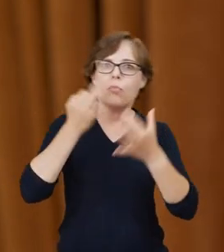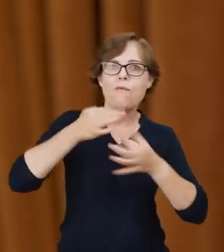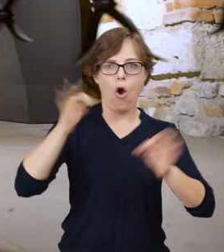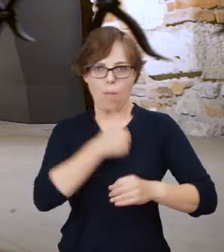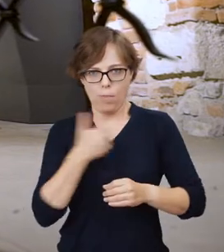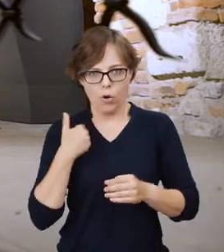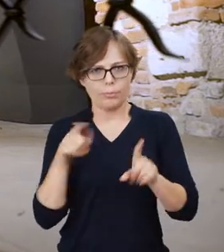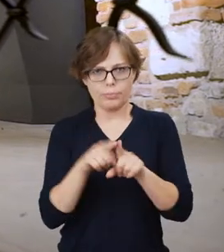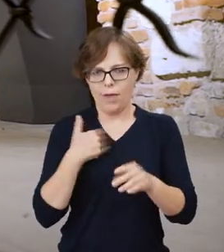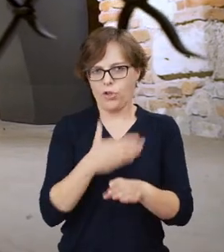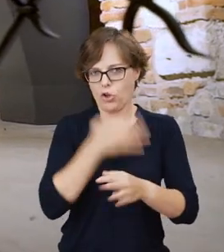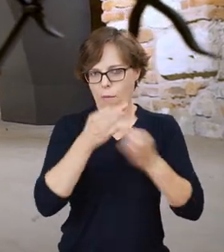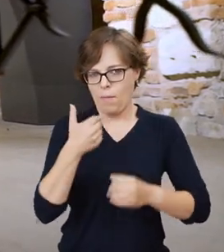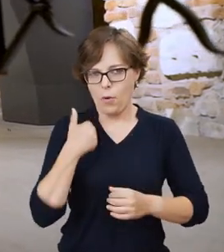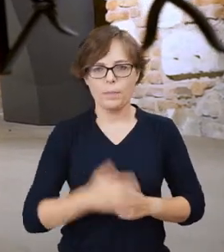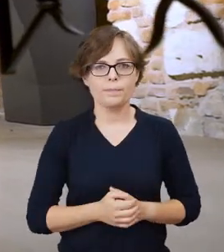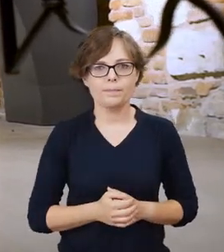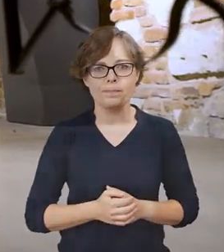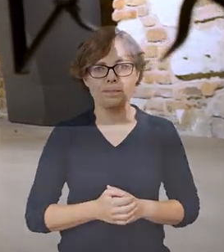już wcześniej.